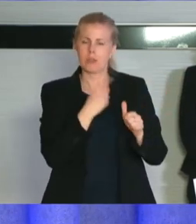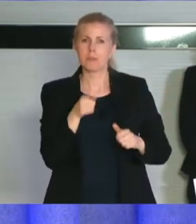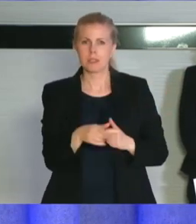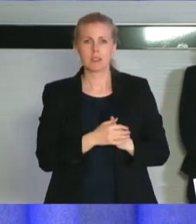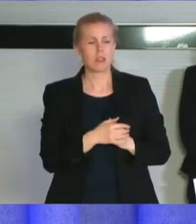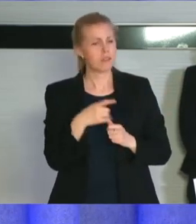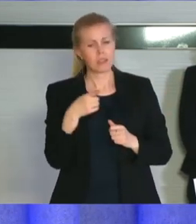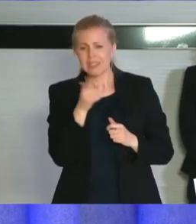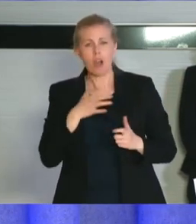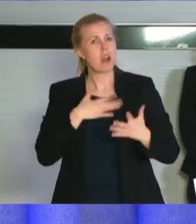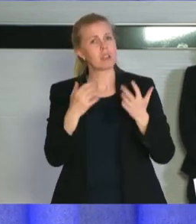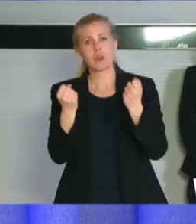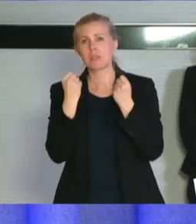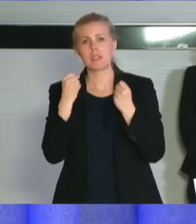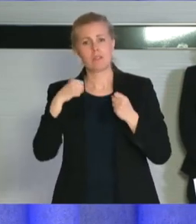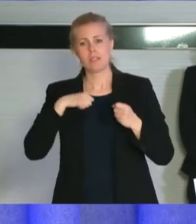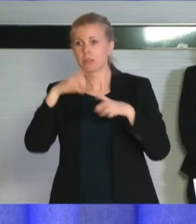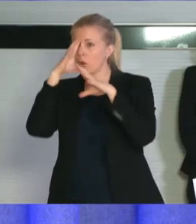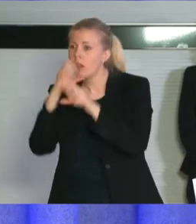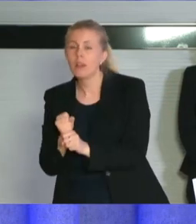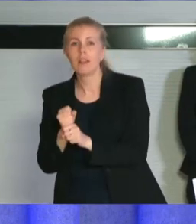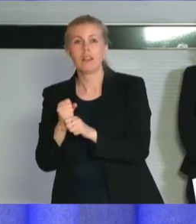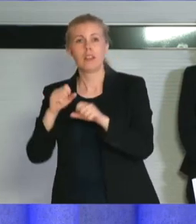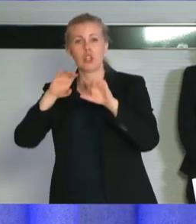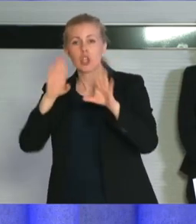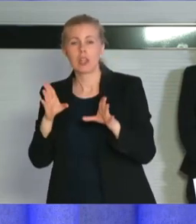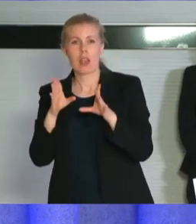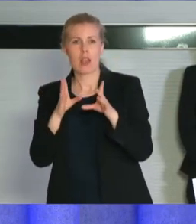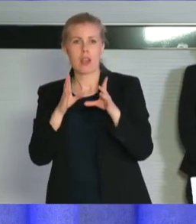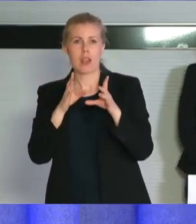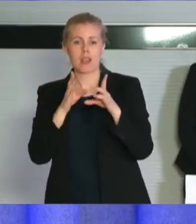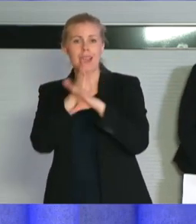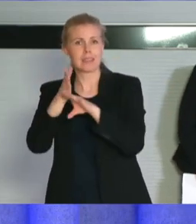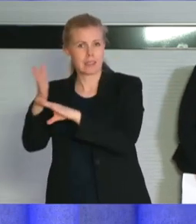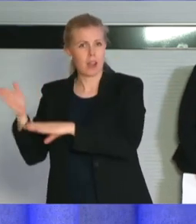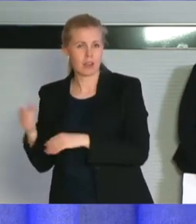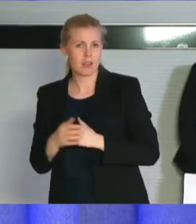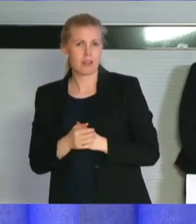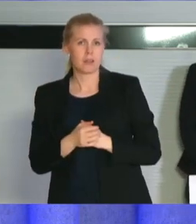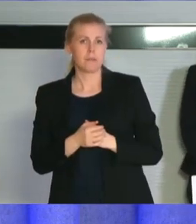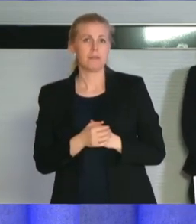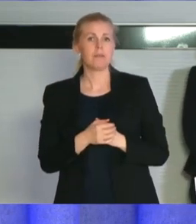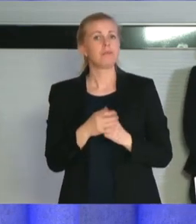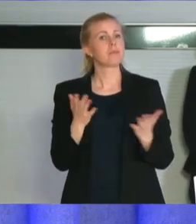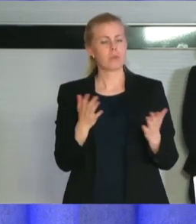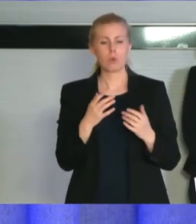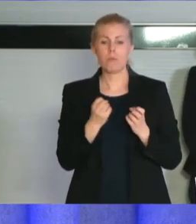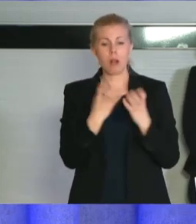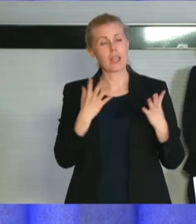de kapasitet til også å skulle ta vare på andre. Og så kan veldig mange av oss tro at vi er